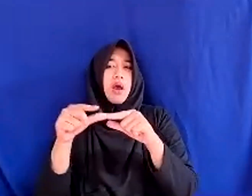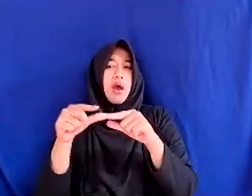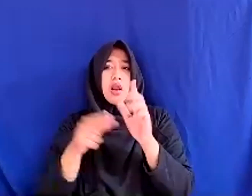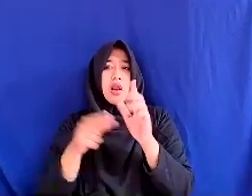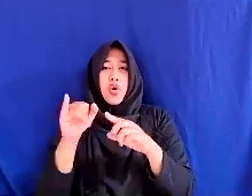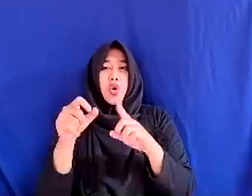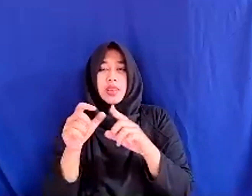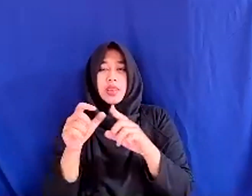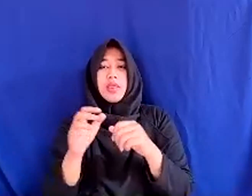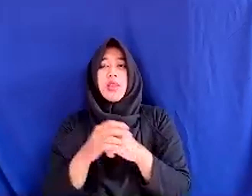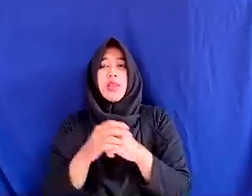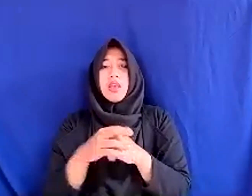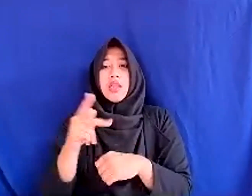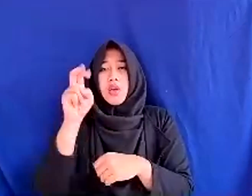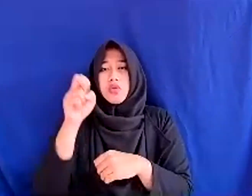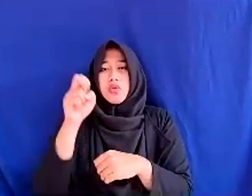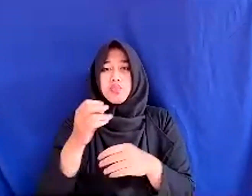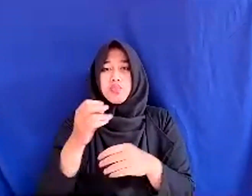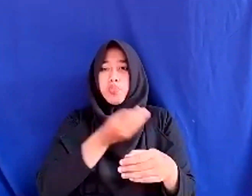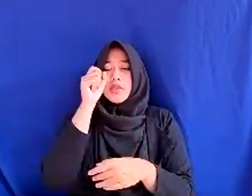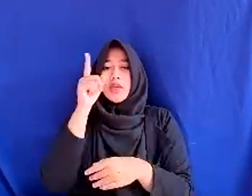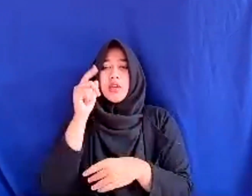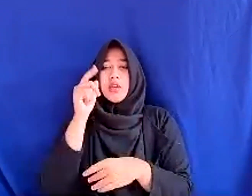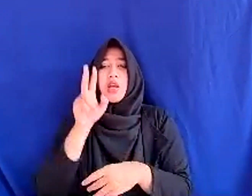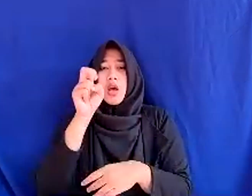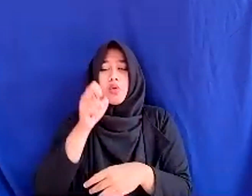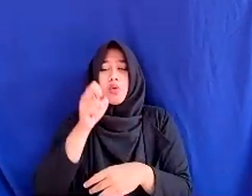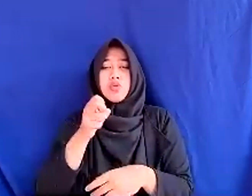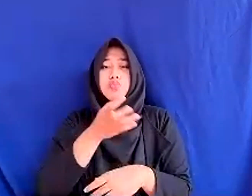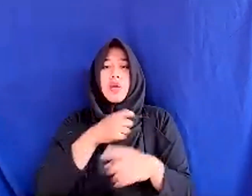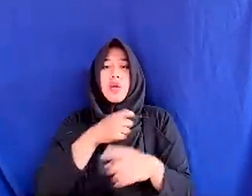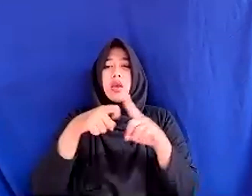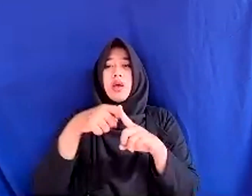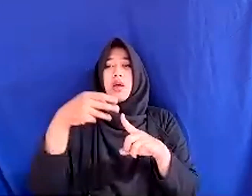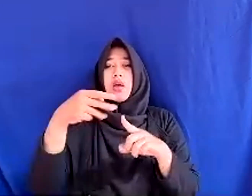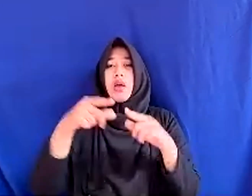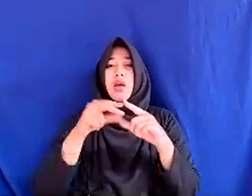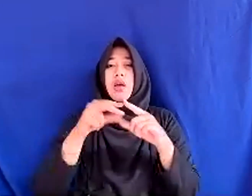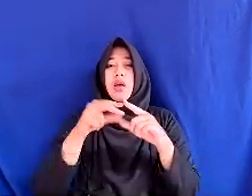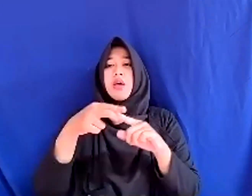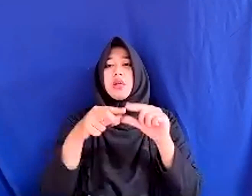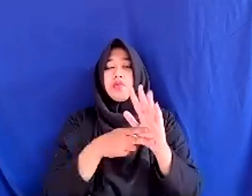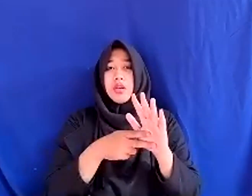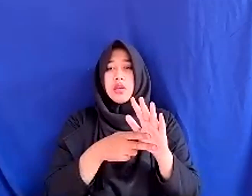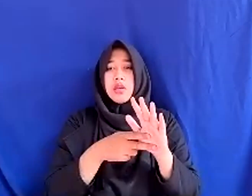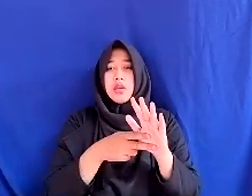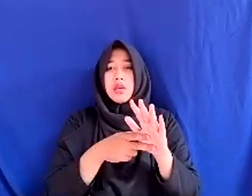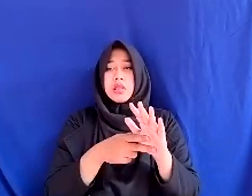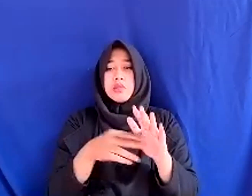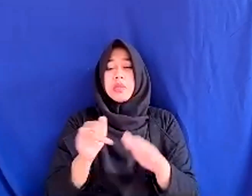memiliki kesadaran, harus memiliki kearifan bahwasanya begini loh, kita di Indonesia ini juga